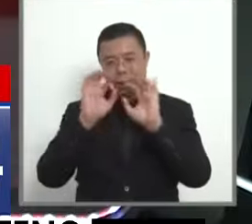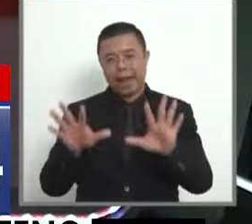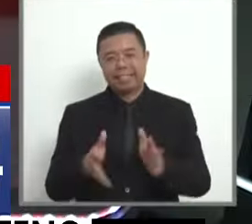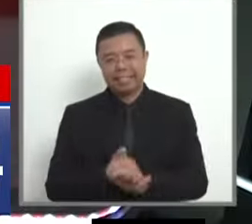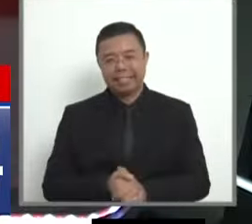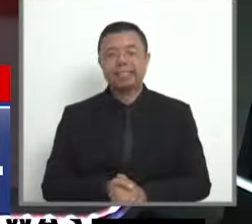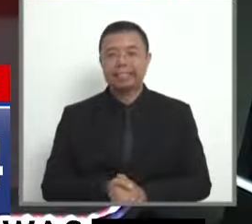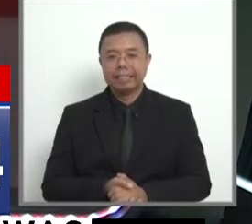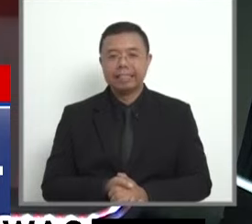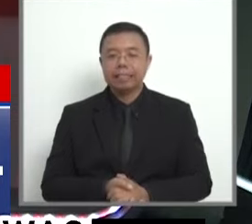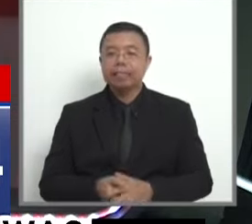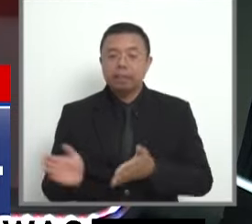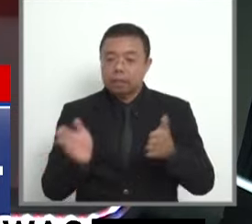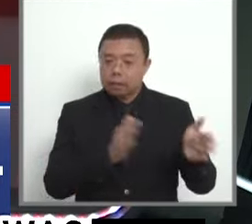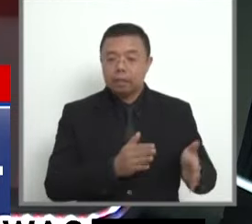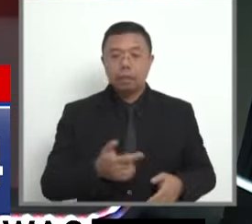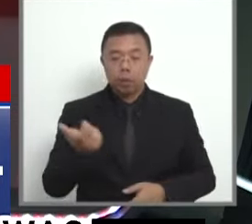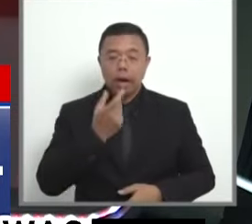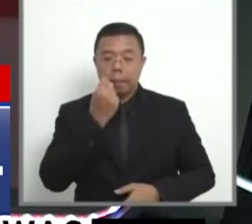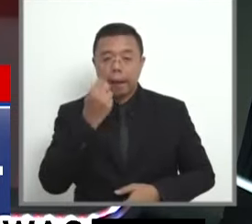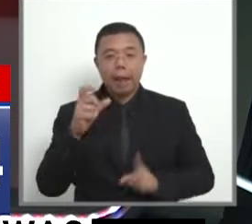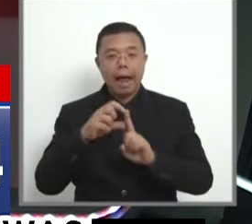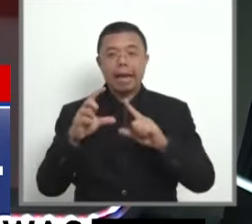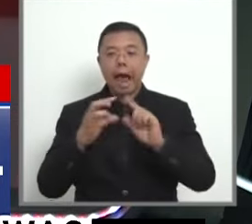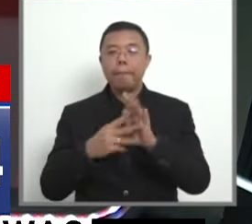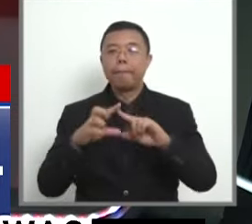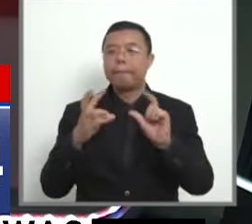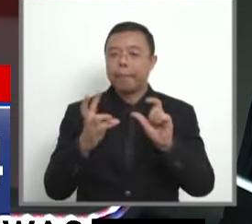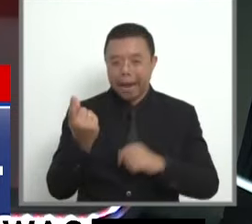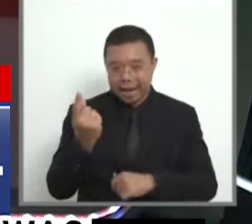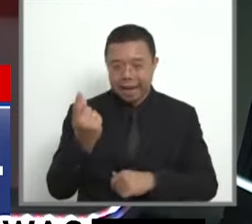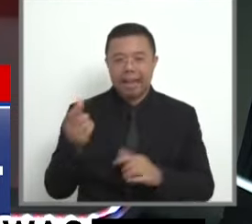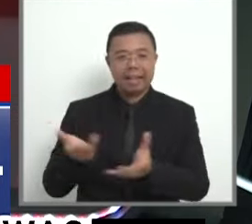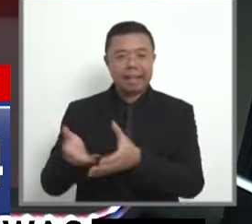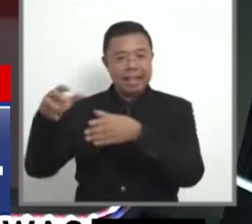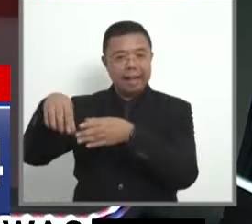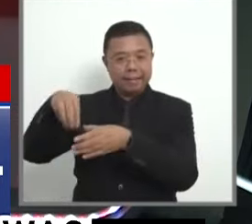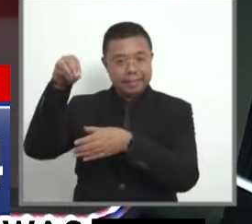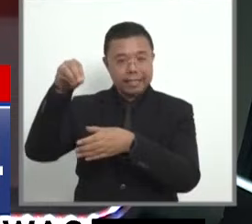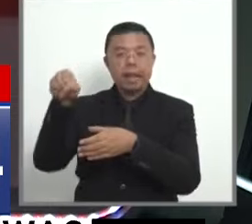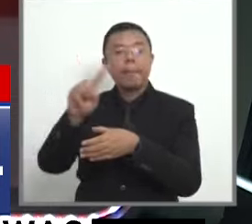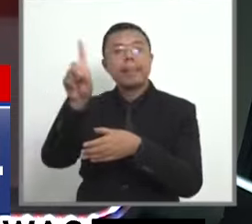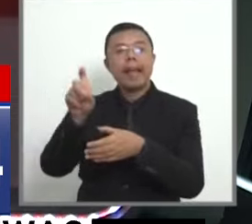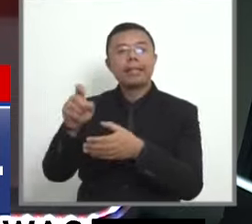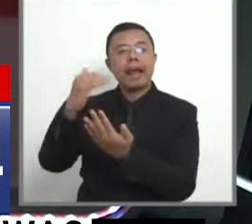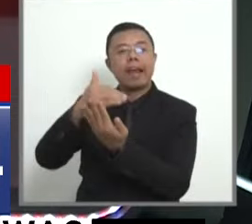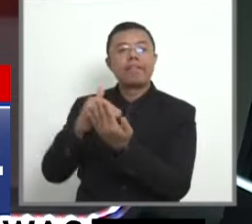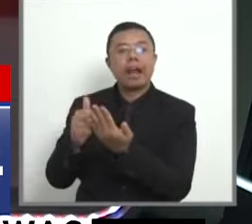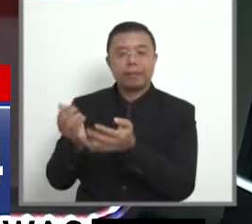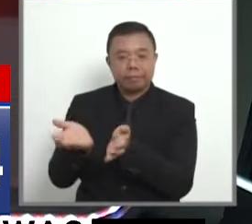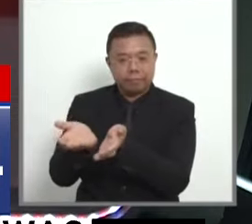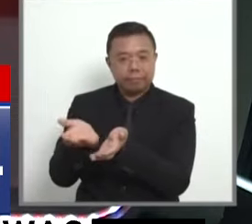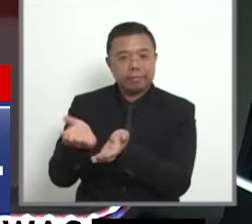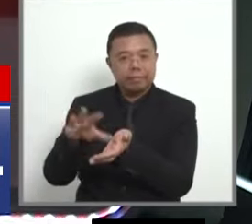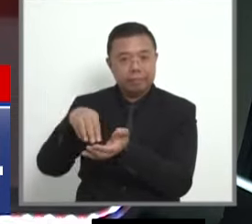ya dan selanjutnya kam undang Bapak Damar juniarto untuk mengambil undian daftar pertanyaan dari wadah